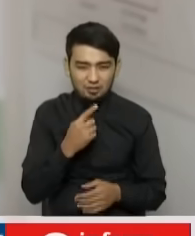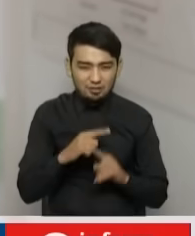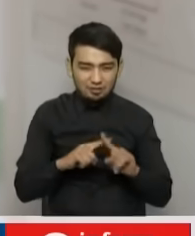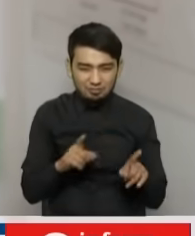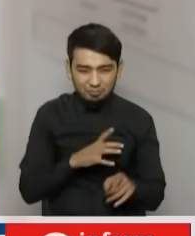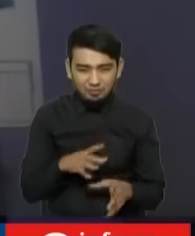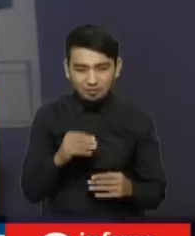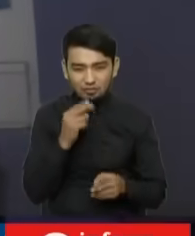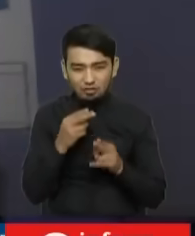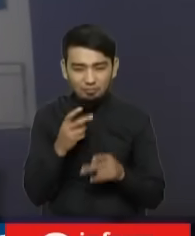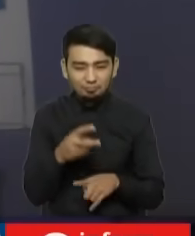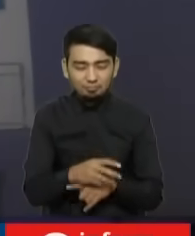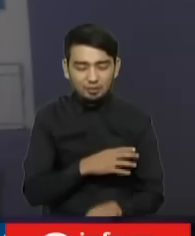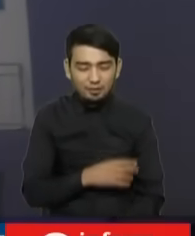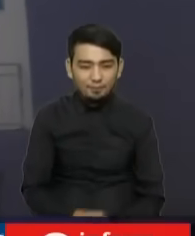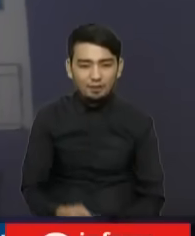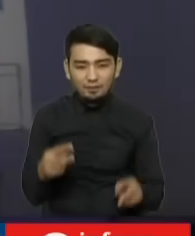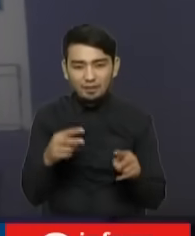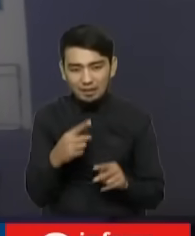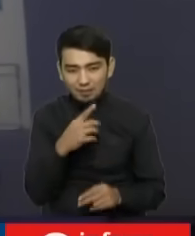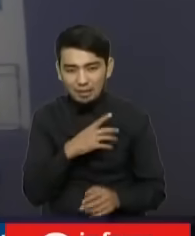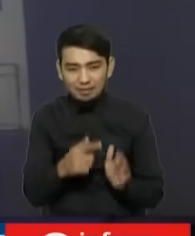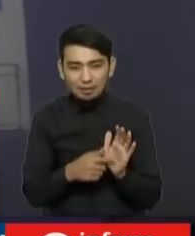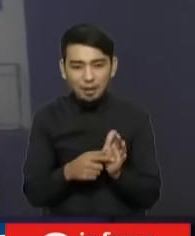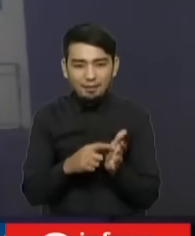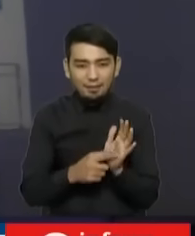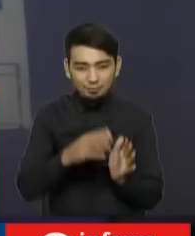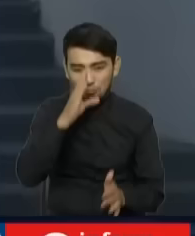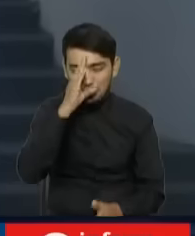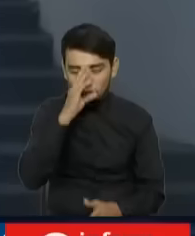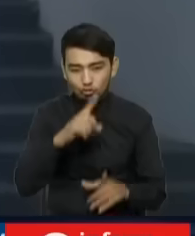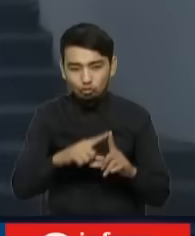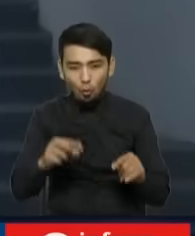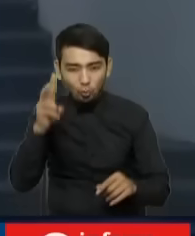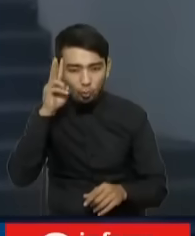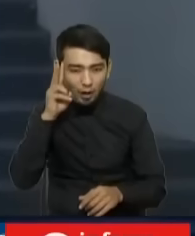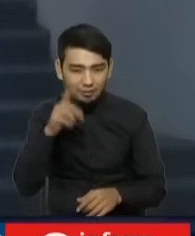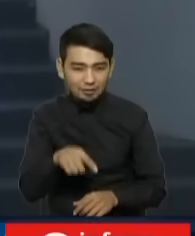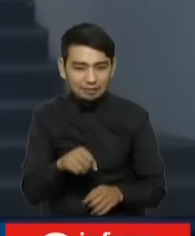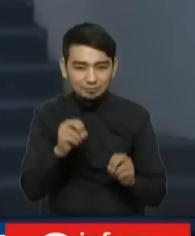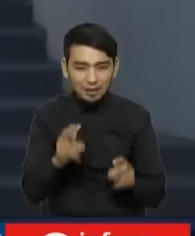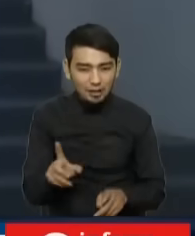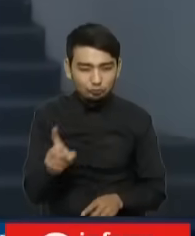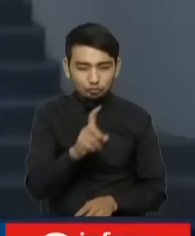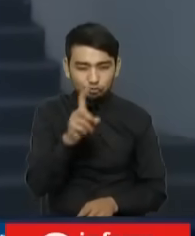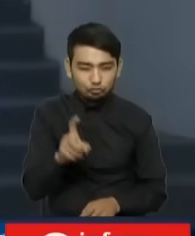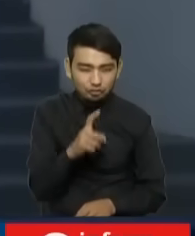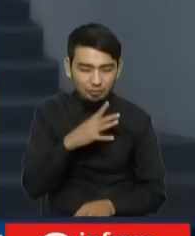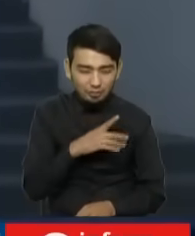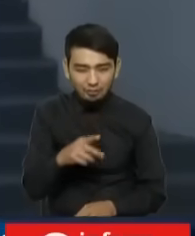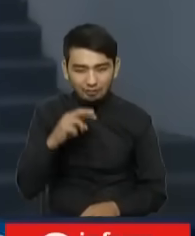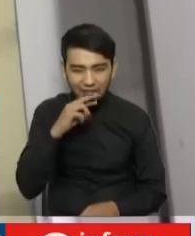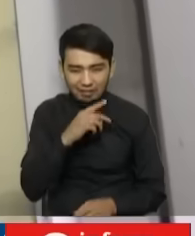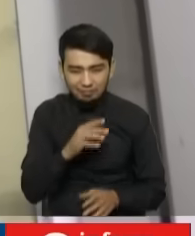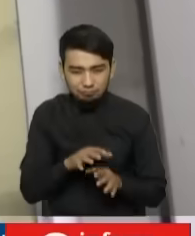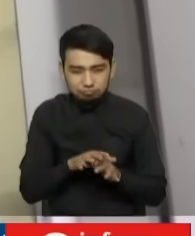келді. Куәгерлер сабақ кезінде 7-ші сыныптың оқушысы мектептің дәретханасына бұрыш спрейін сепкен дейді. Улы иіс білім